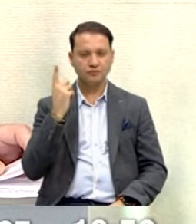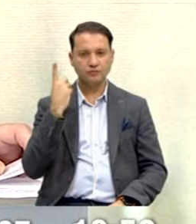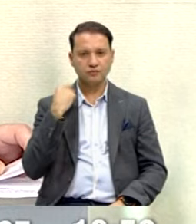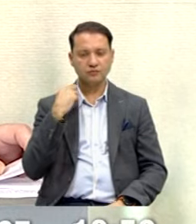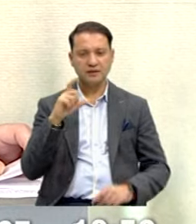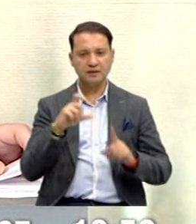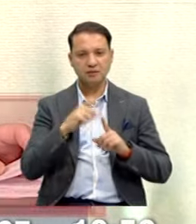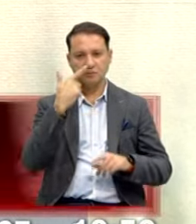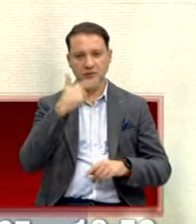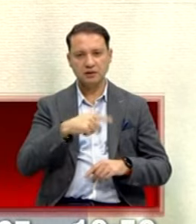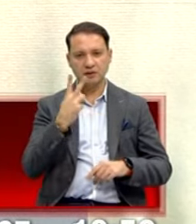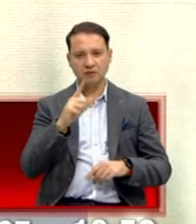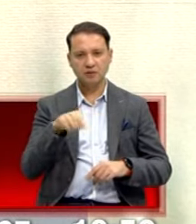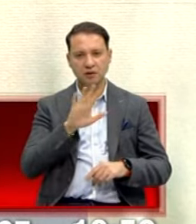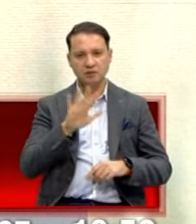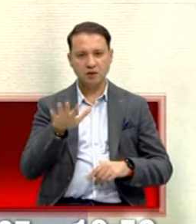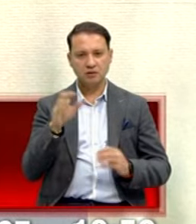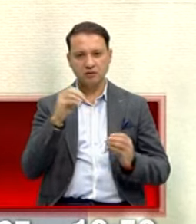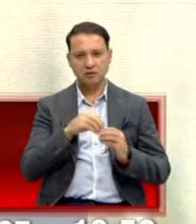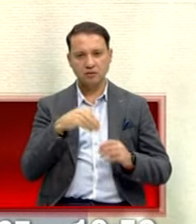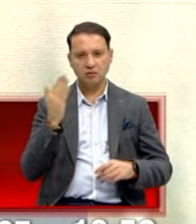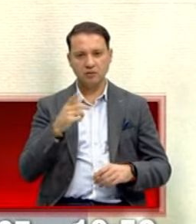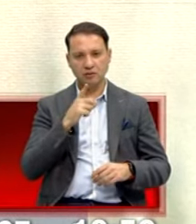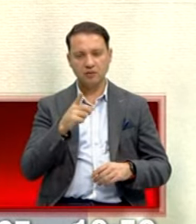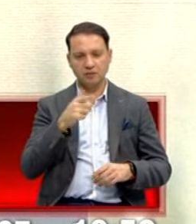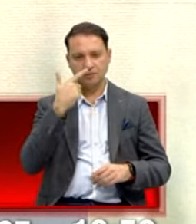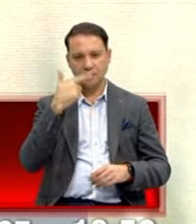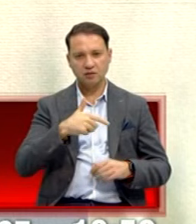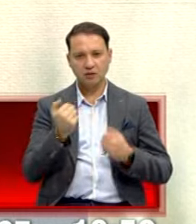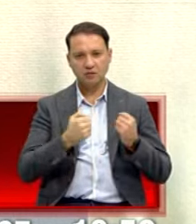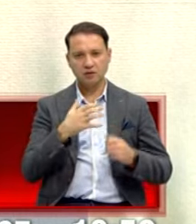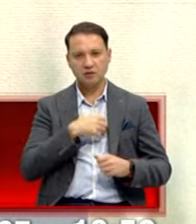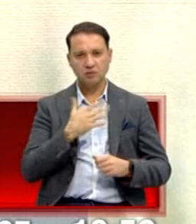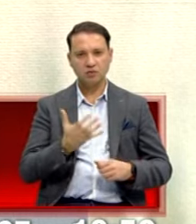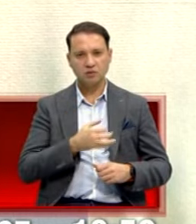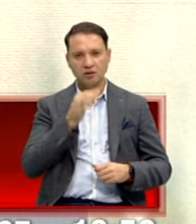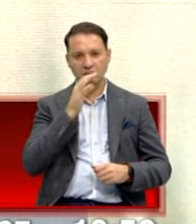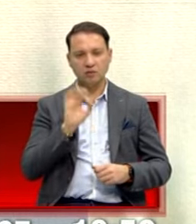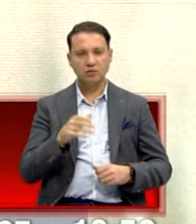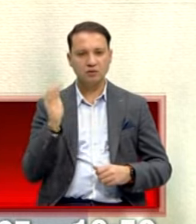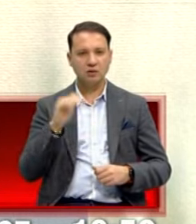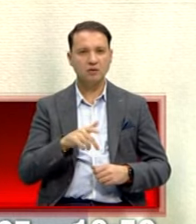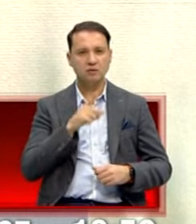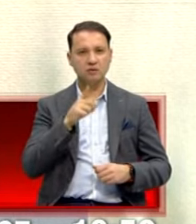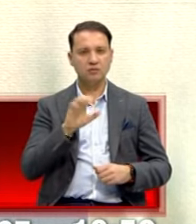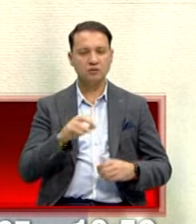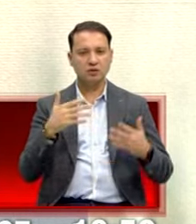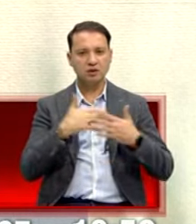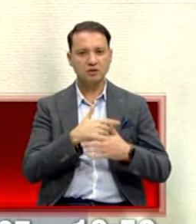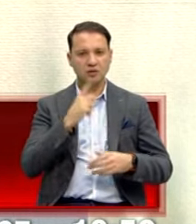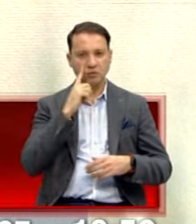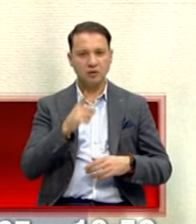Efendim, dün motorine yapılan 2 lira 55 kuruşluk zammın ardından benzinli araç sahiplerini üzecek haber de bugün geldi. Bu gece